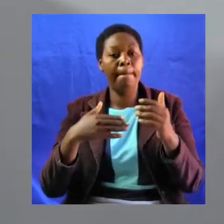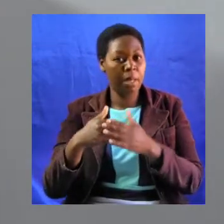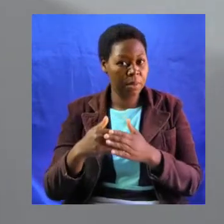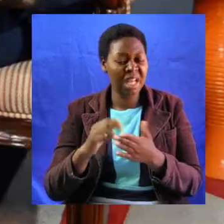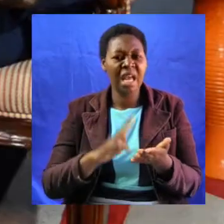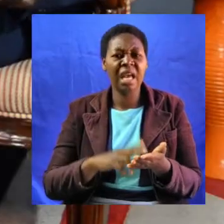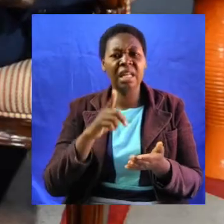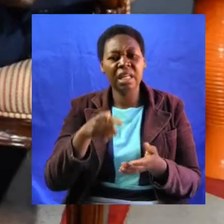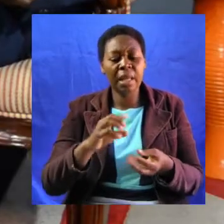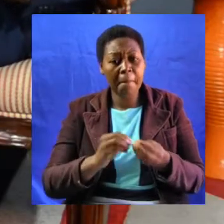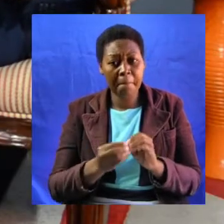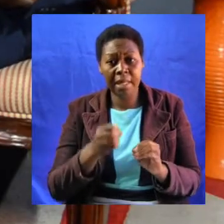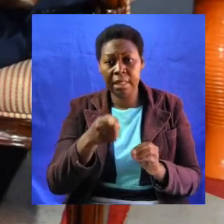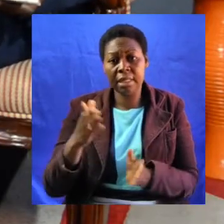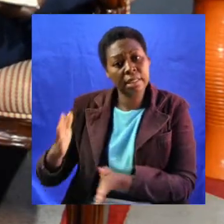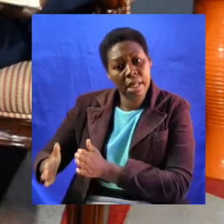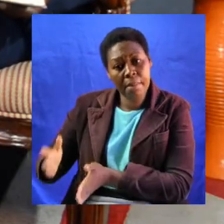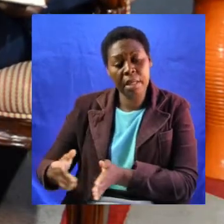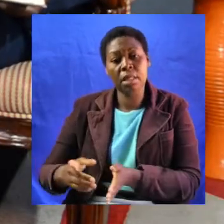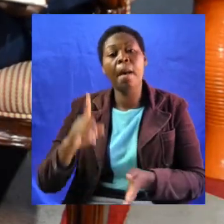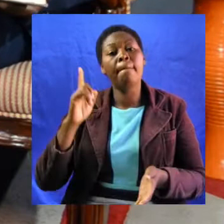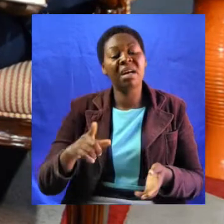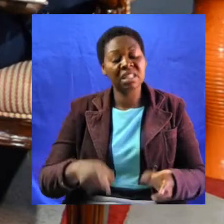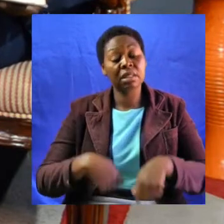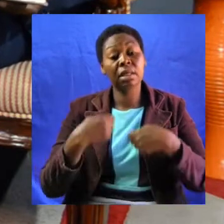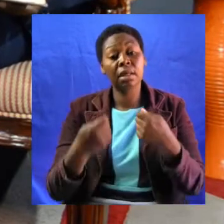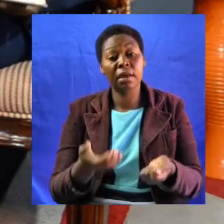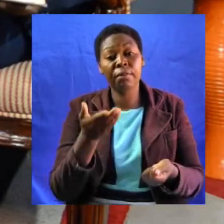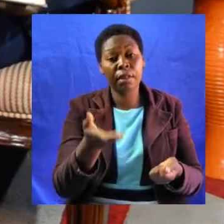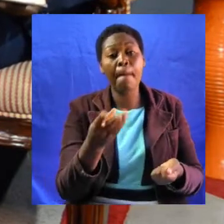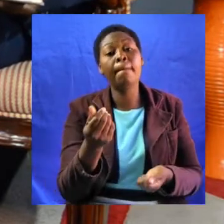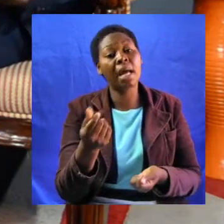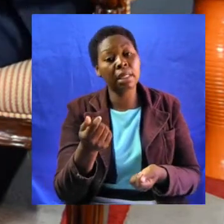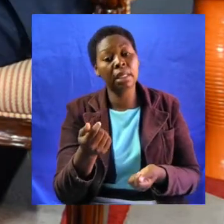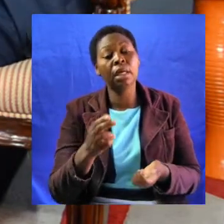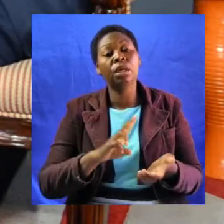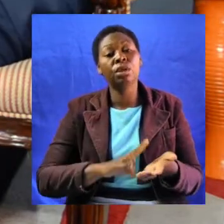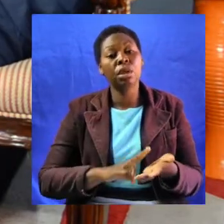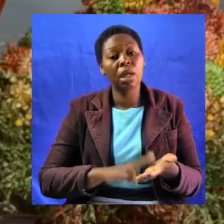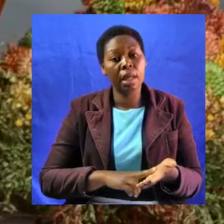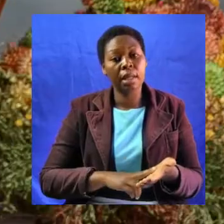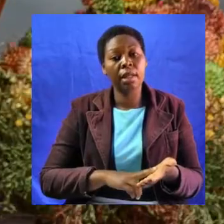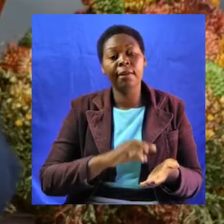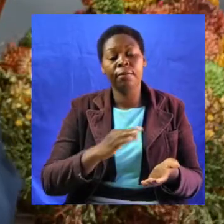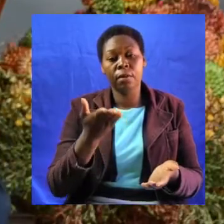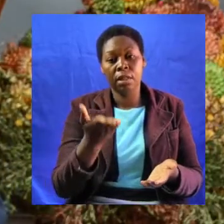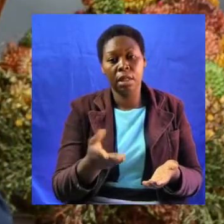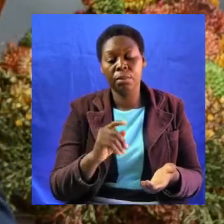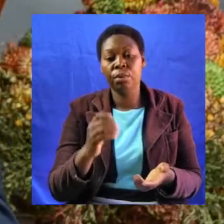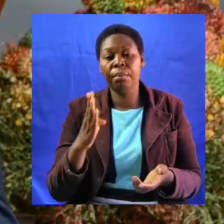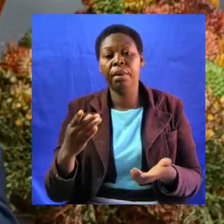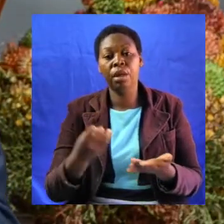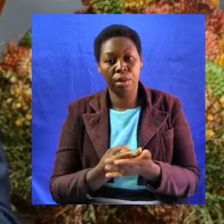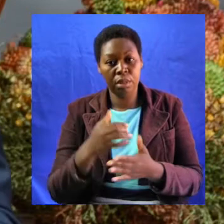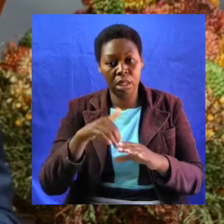mari yekuti vadzokere kumusha kunobatsira kuvaka. Chiverenga Ezra 6 verse 3. Ezra